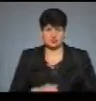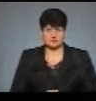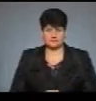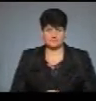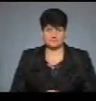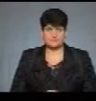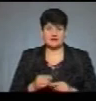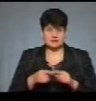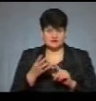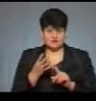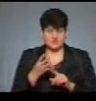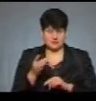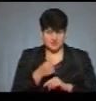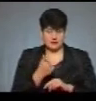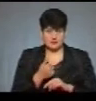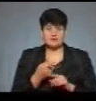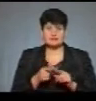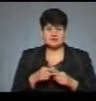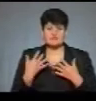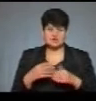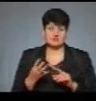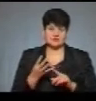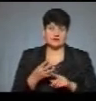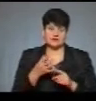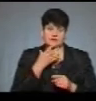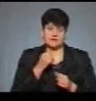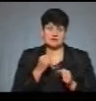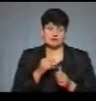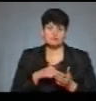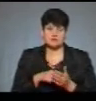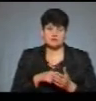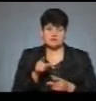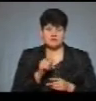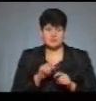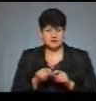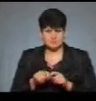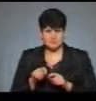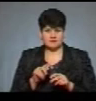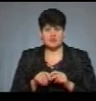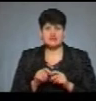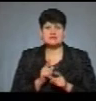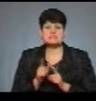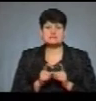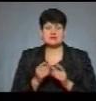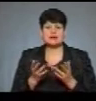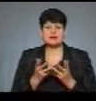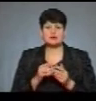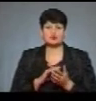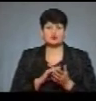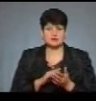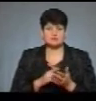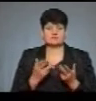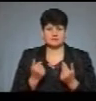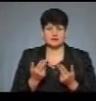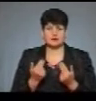це вже четвертий рік, правильно? Це вже четверте файне зимове містечко. І чи прослідковували ви зміну кількості туристів на зимові свята так, до